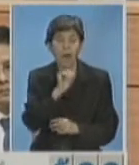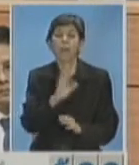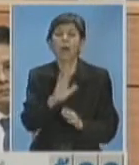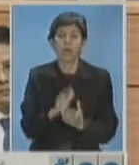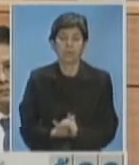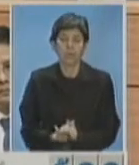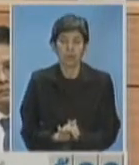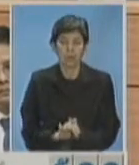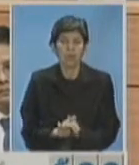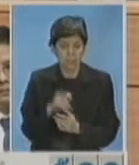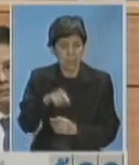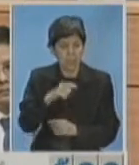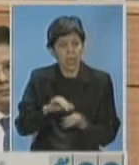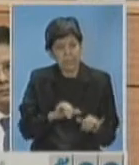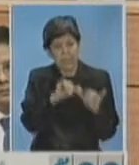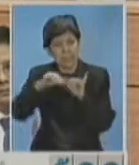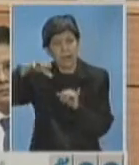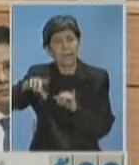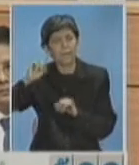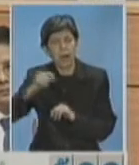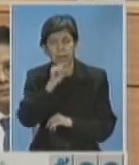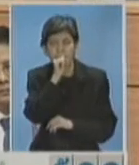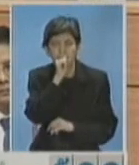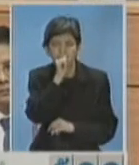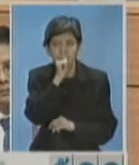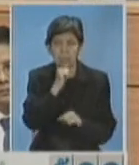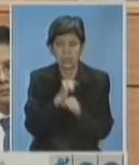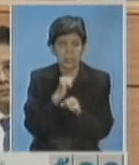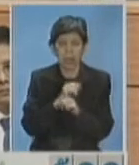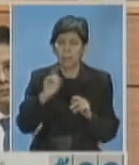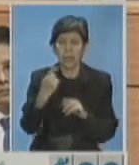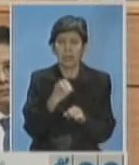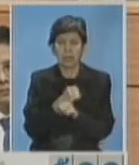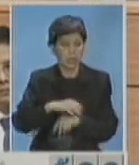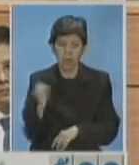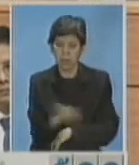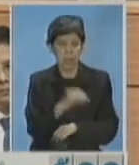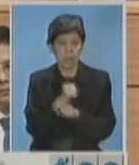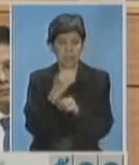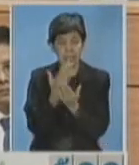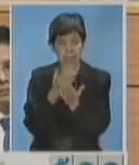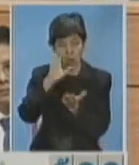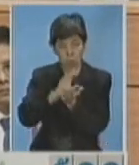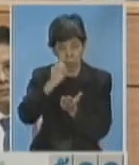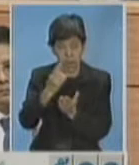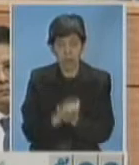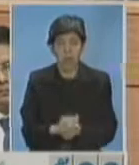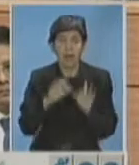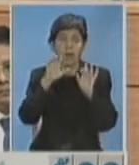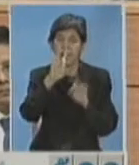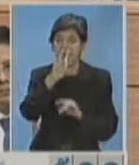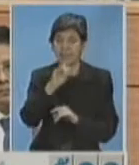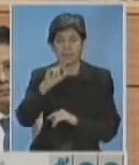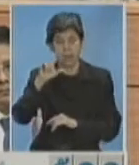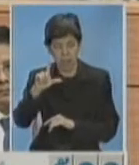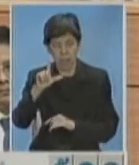แล้วทั้งที่สภาจะย้ายบิวที่ใหม่ไมโครโฟนอย่างนี้เขาจะตัดทิ้งเลาะทิ้งหมดครับตั้งงบประมาณถึง80ล้านท่าน